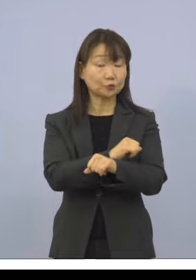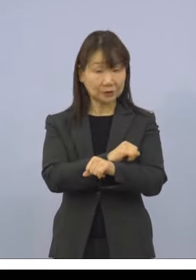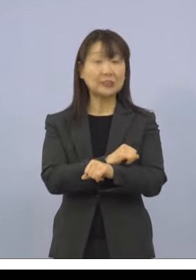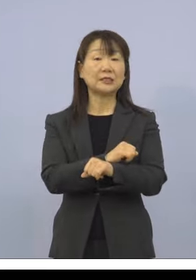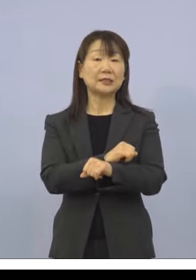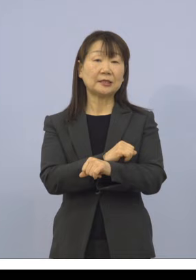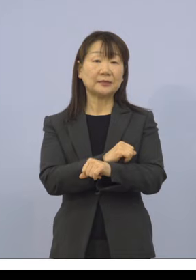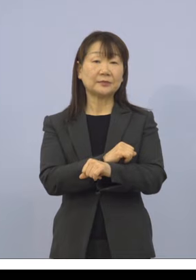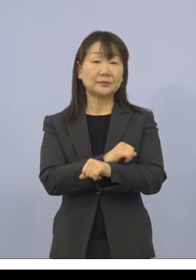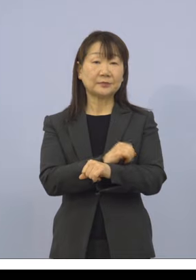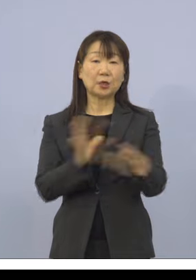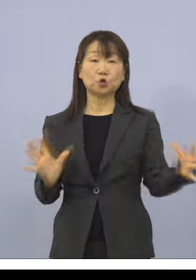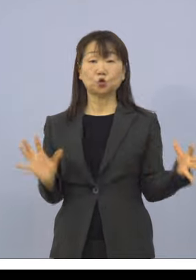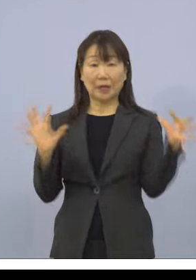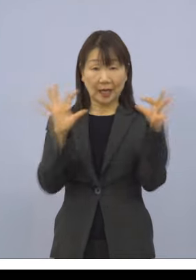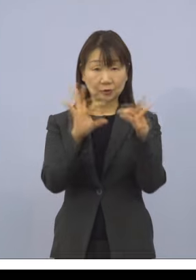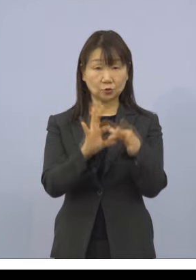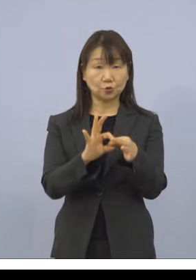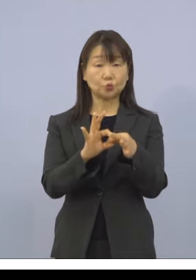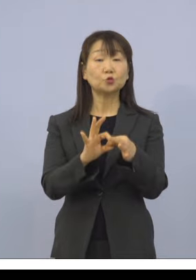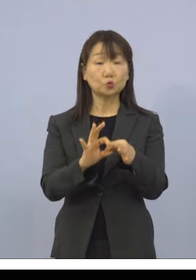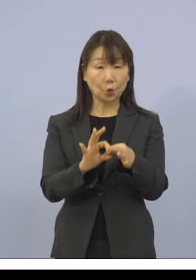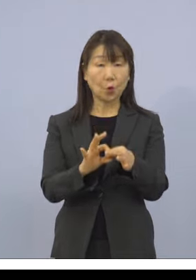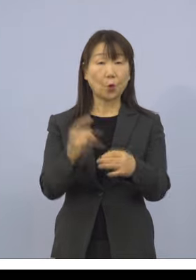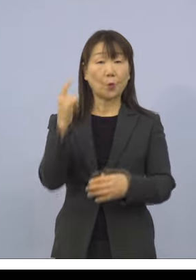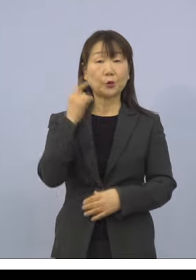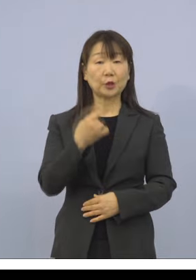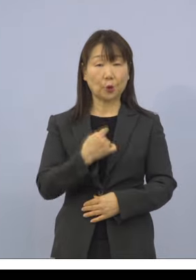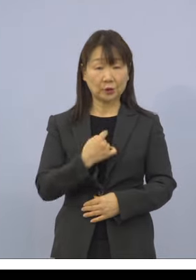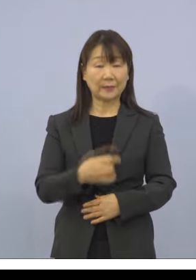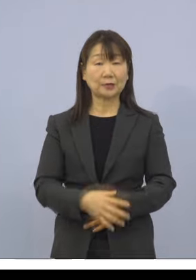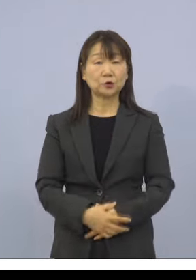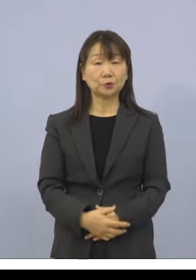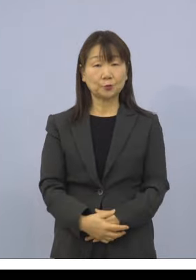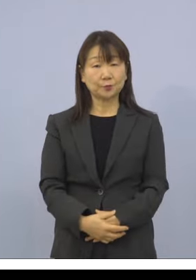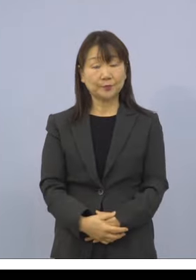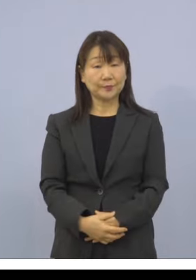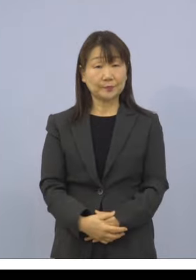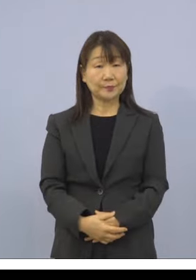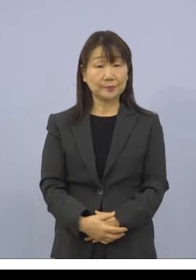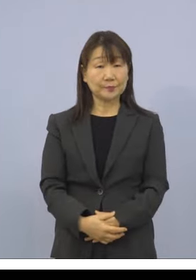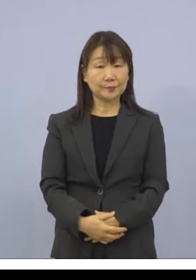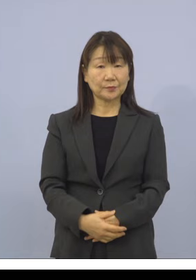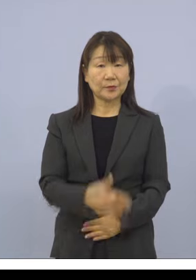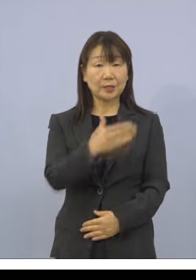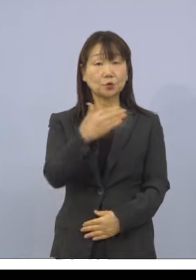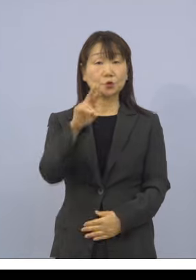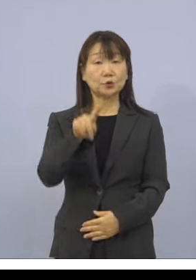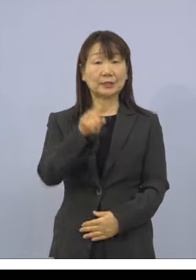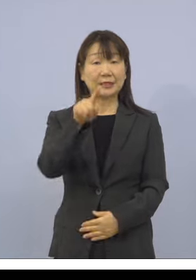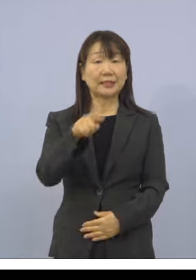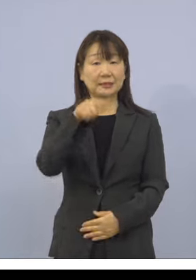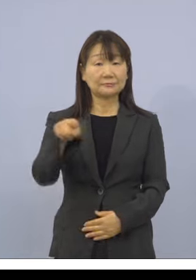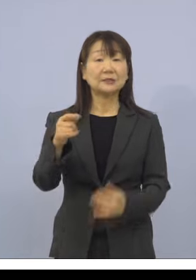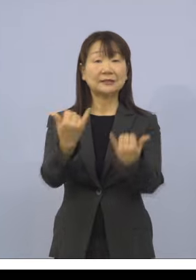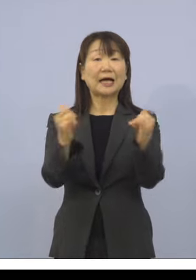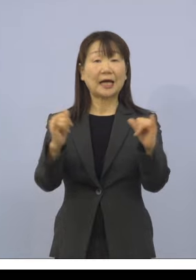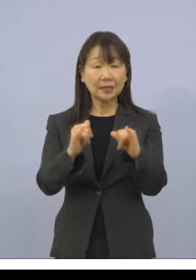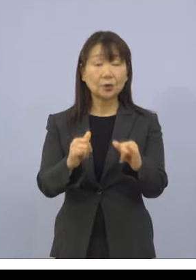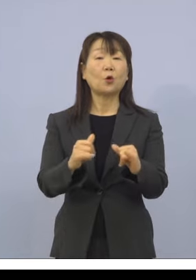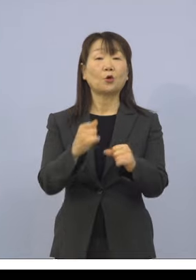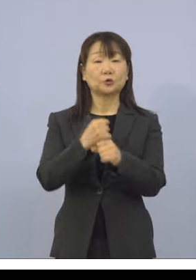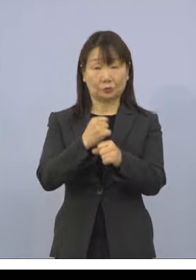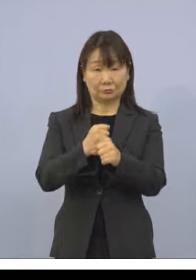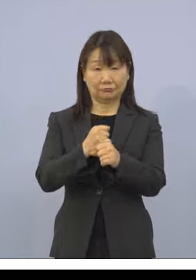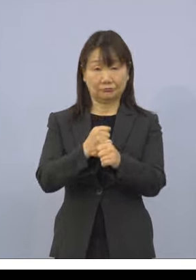にもつながっていくと、まあ、このように思っております。またグリーン社会の構築につきましても GX です